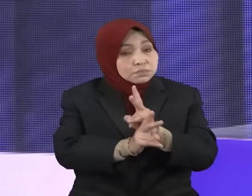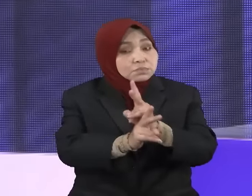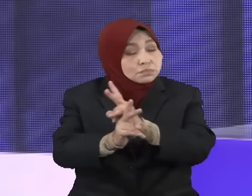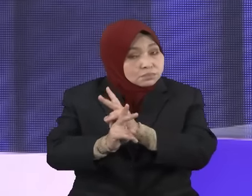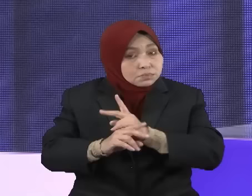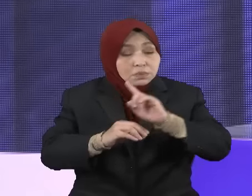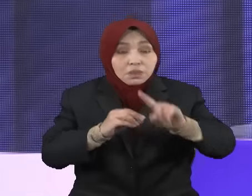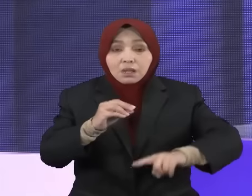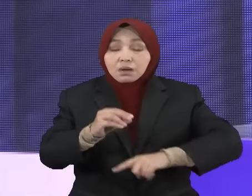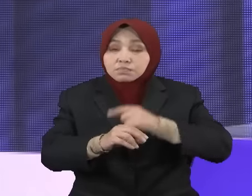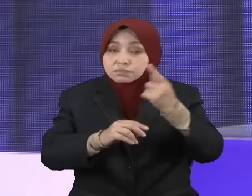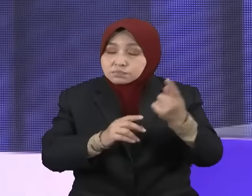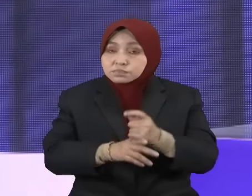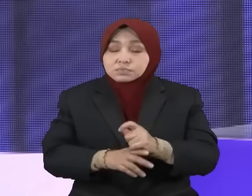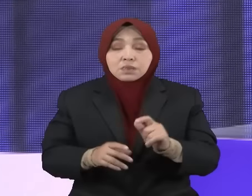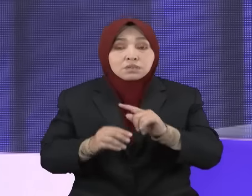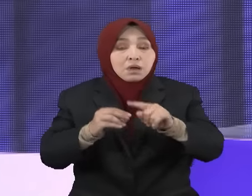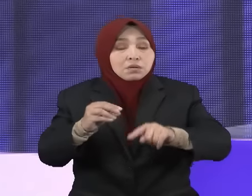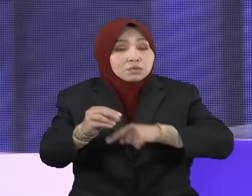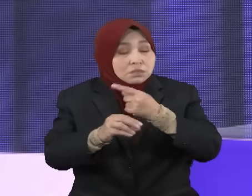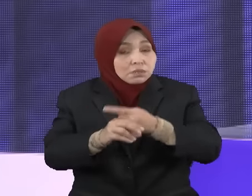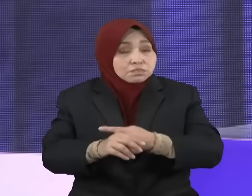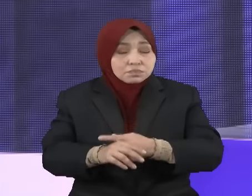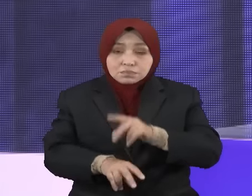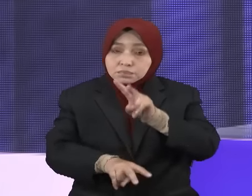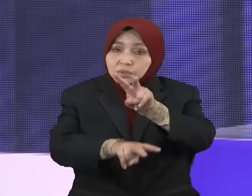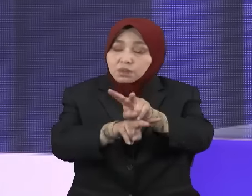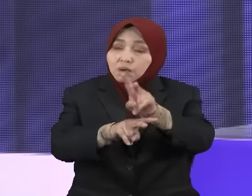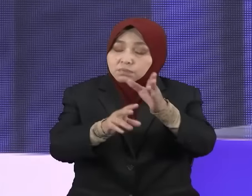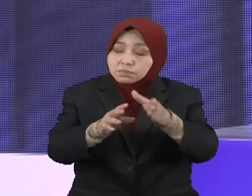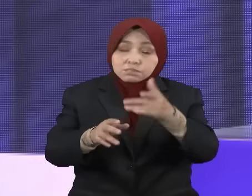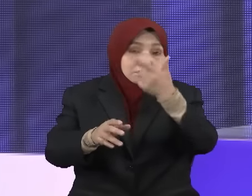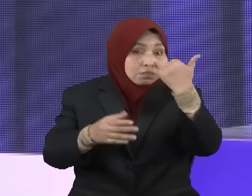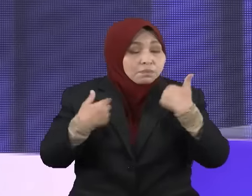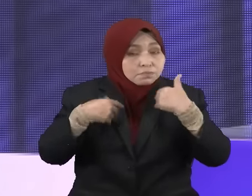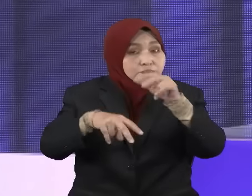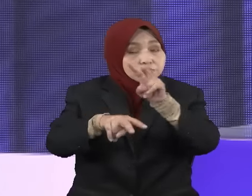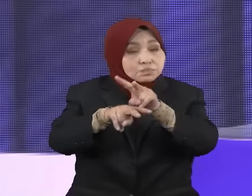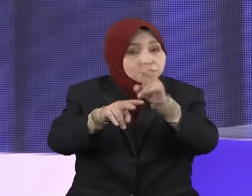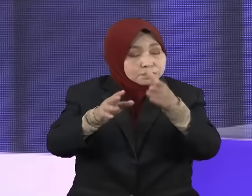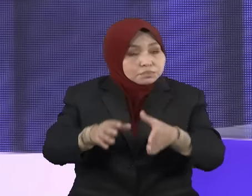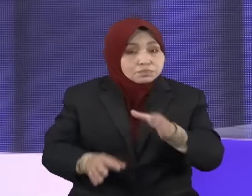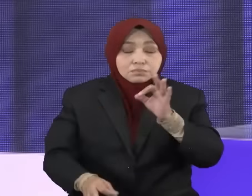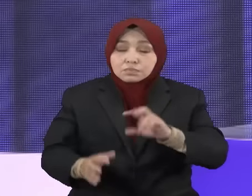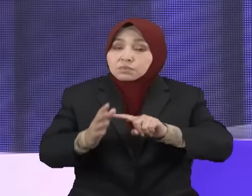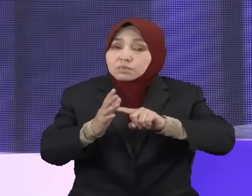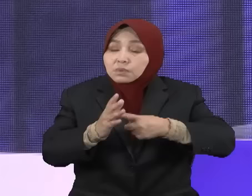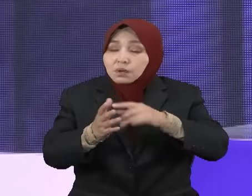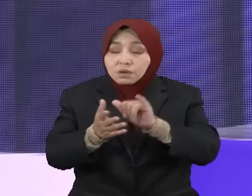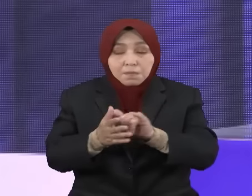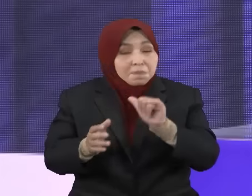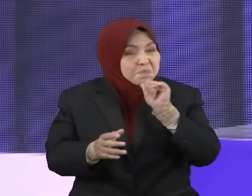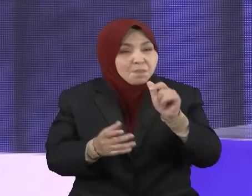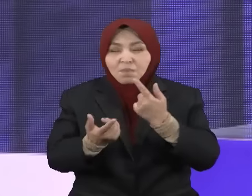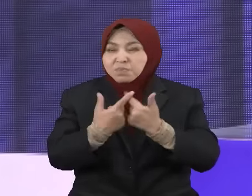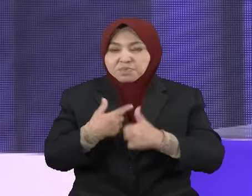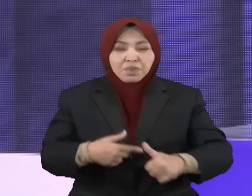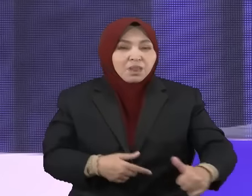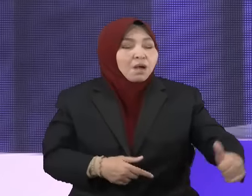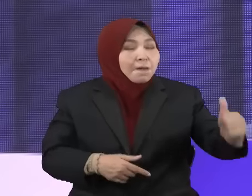tentang testimony, berjaga-jaga tentang kesaksian, kerana ada kesaksian kalau sumbernya bukan daripada